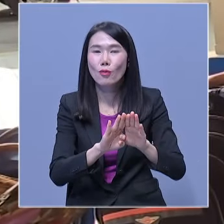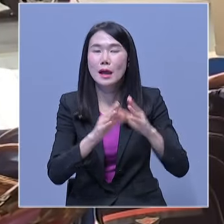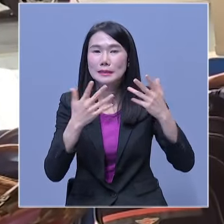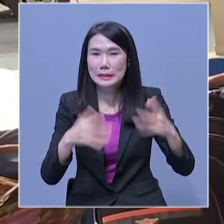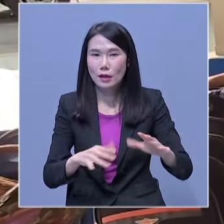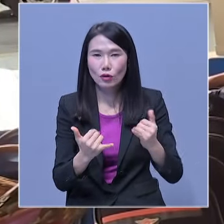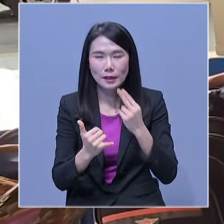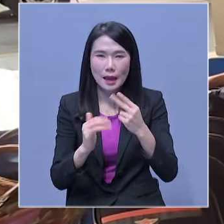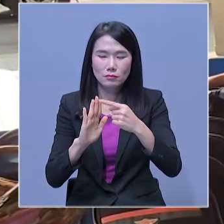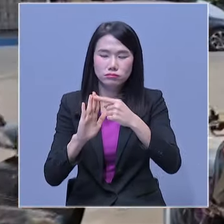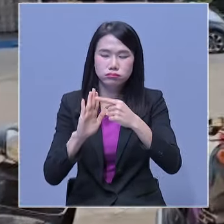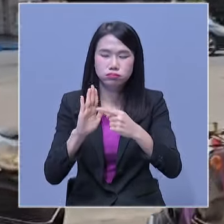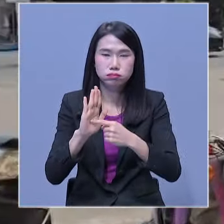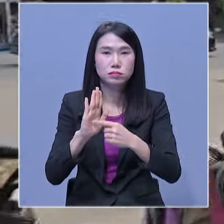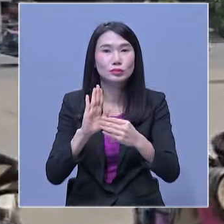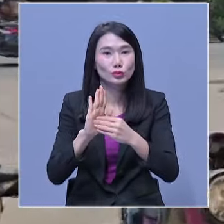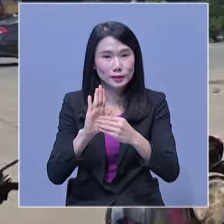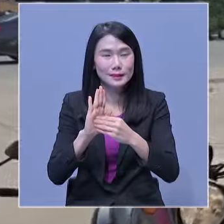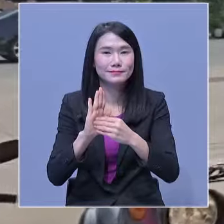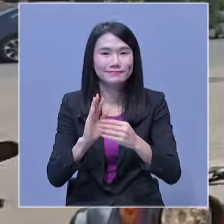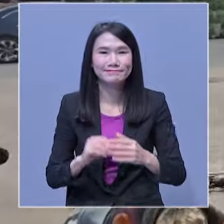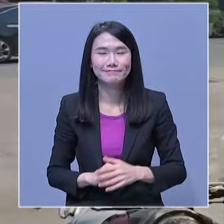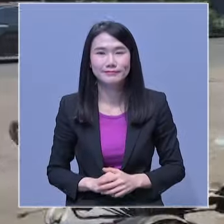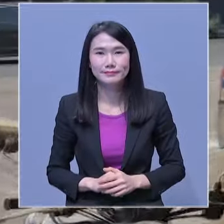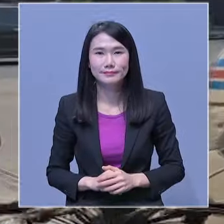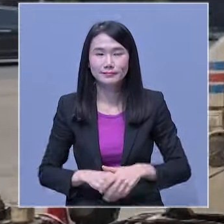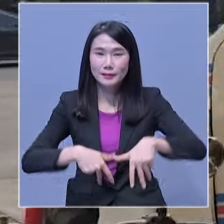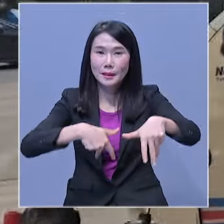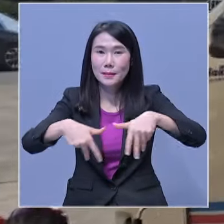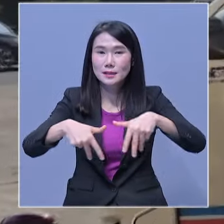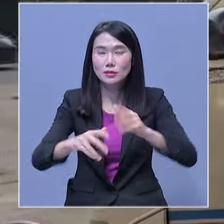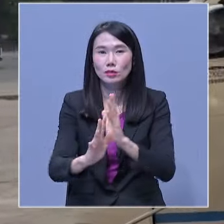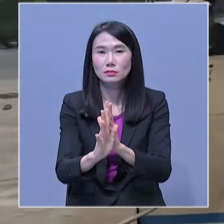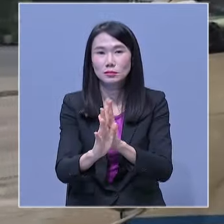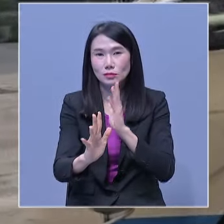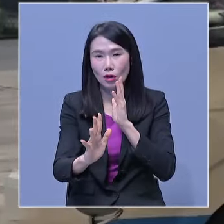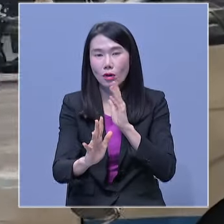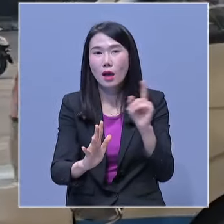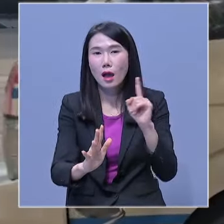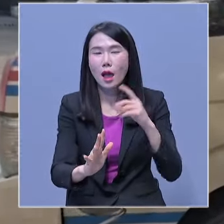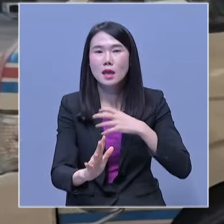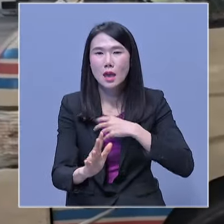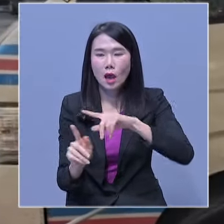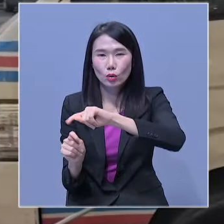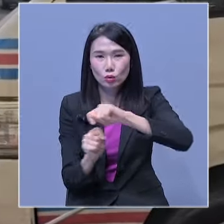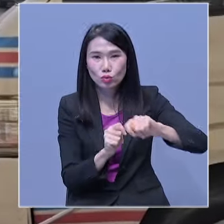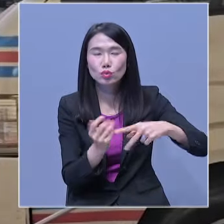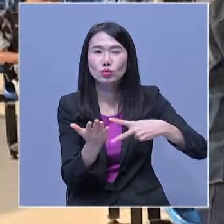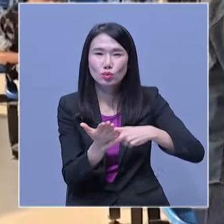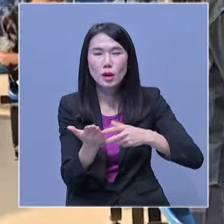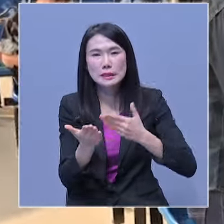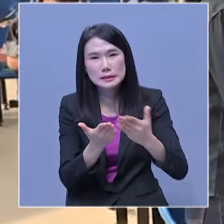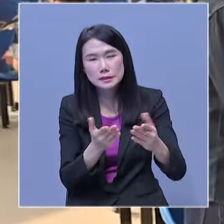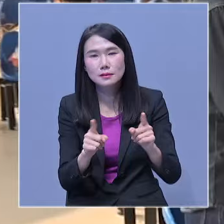ตอนนี้ก็ทยอยเดินทางกลับเข้ากรุงเทพฯกันแล้วนะครับโดยประชาชนมาต่อแถวรอซื้อตั๋วเพื่อขึ้นรถตู้โดยสารรถ